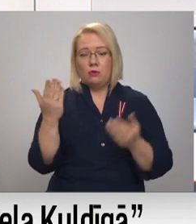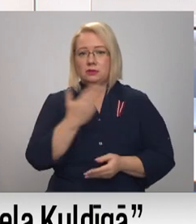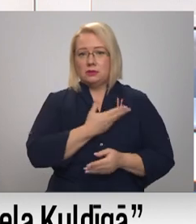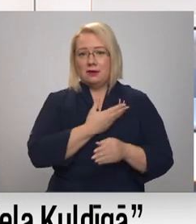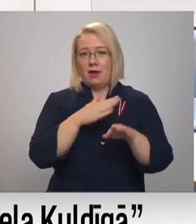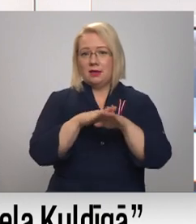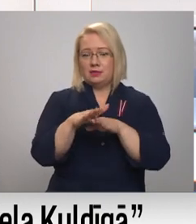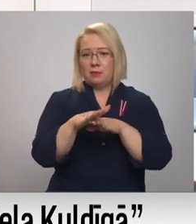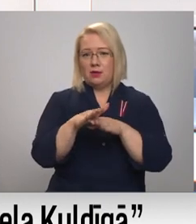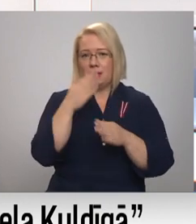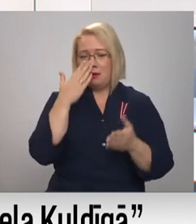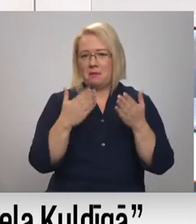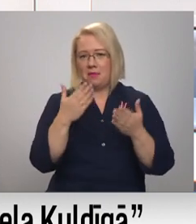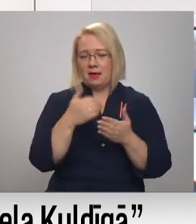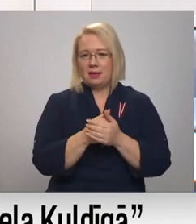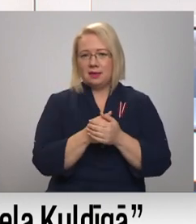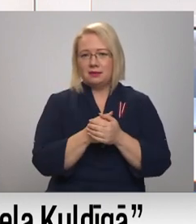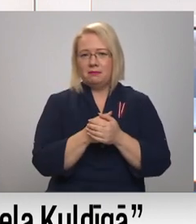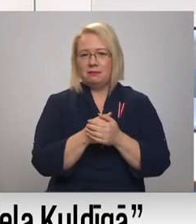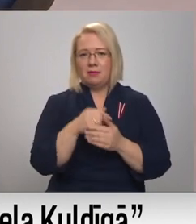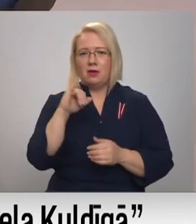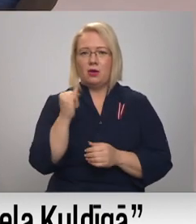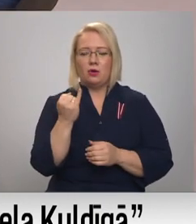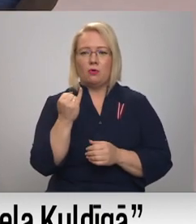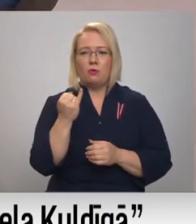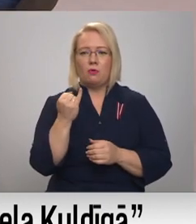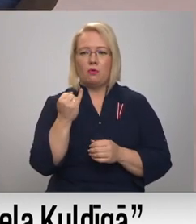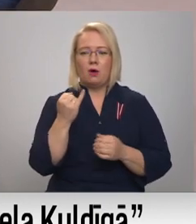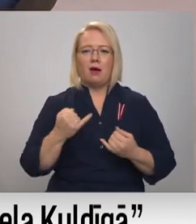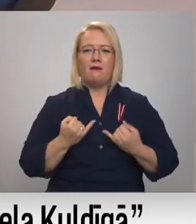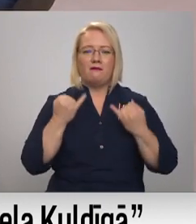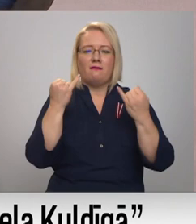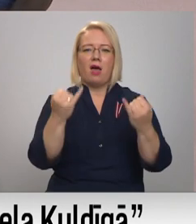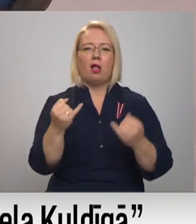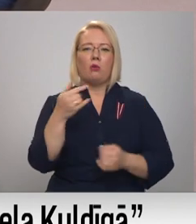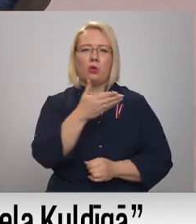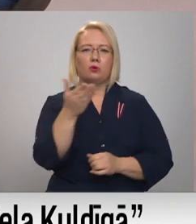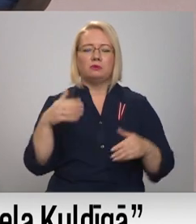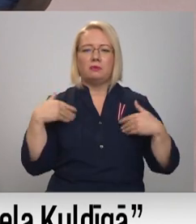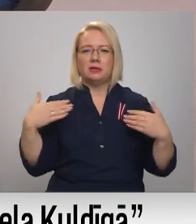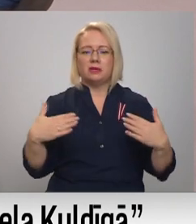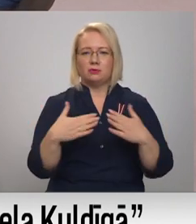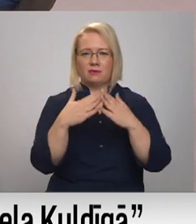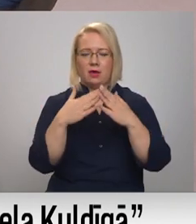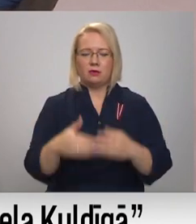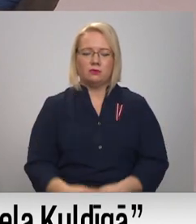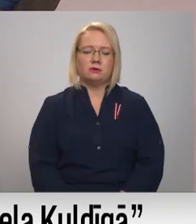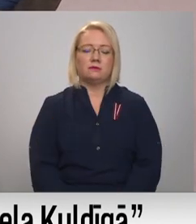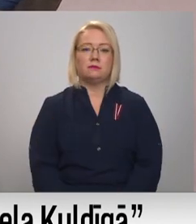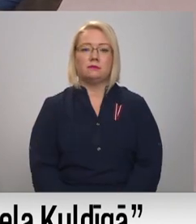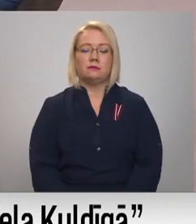izpildījuma premjēra? Mēs jā, pamēģināsim arī nobeigsim vēlot jums šitos te priecīgas svētkas visiem.